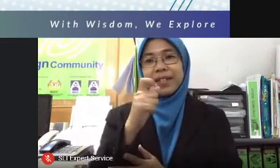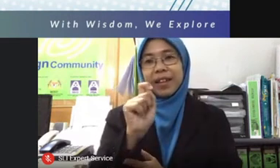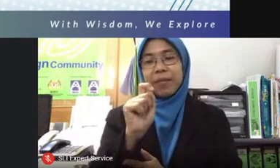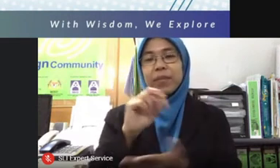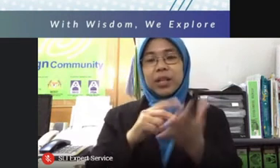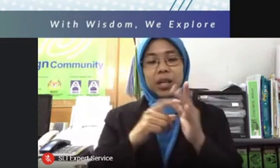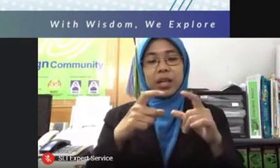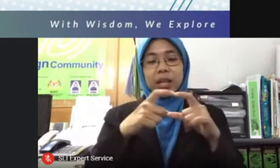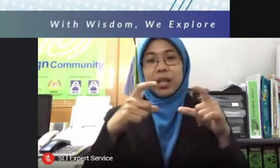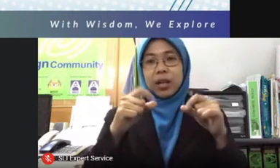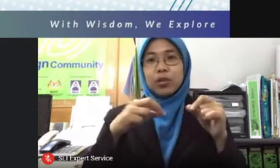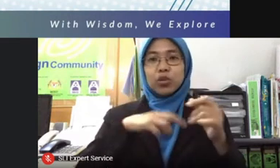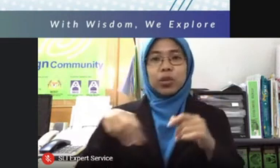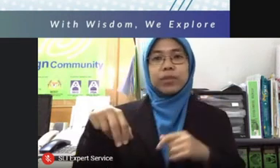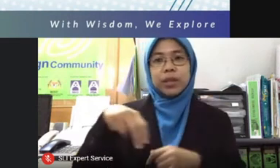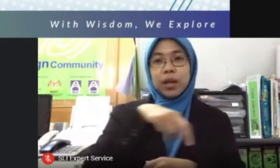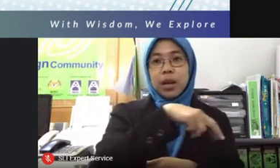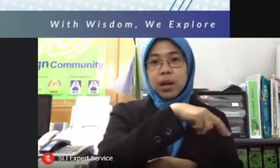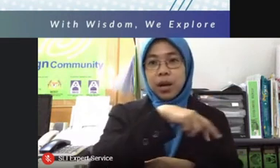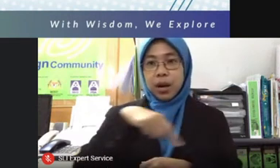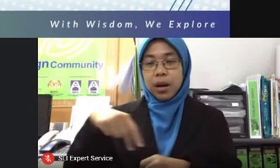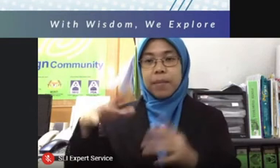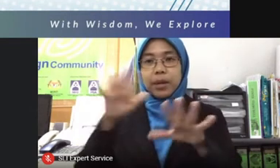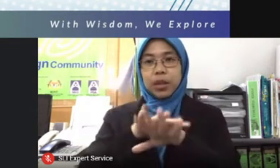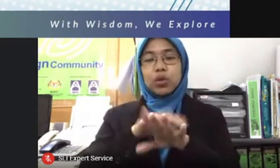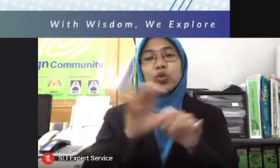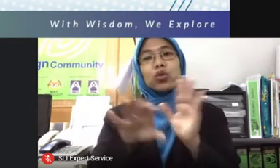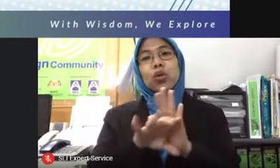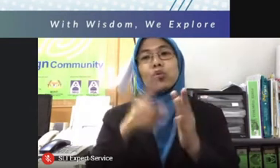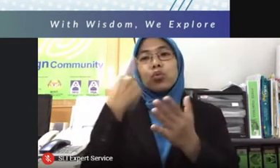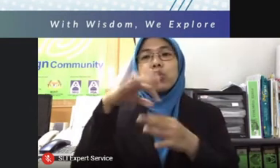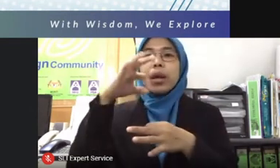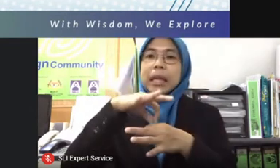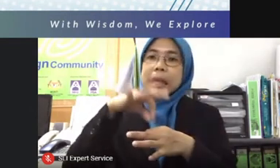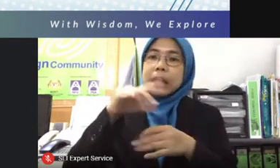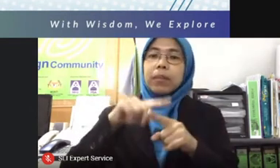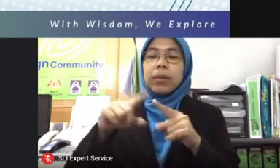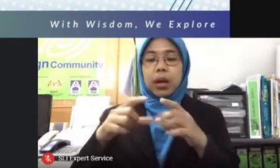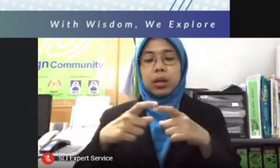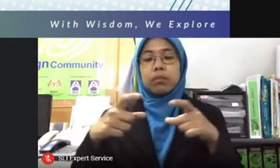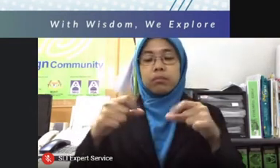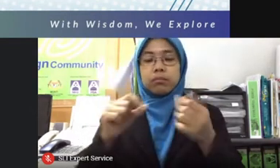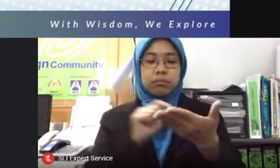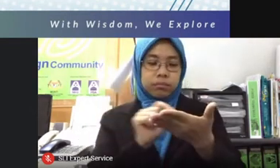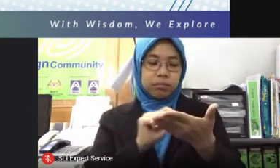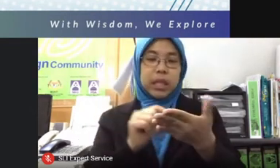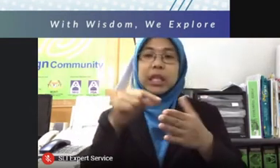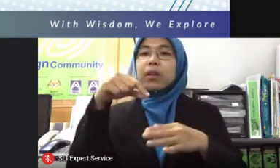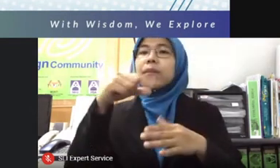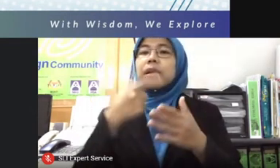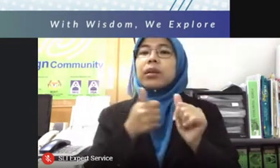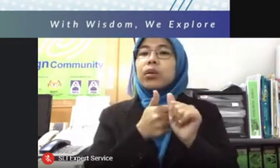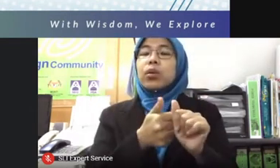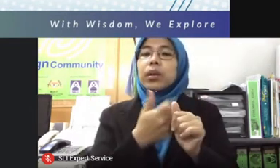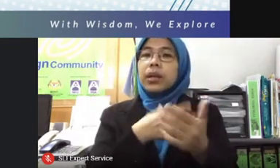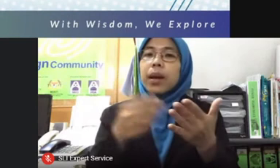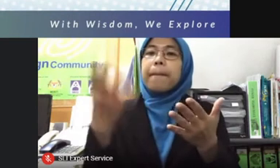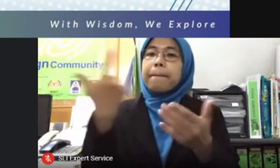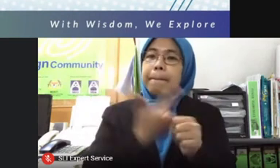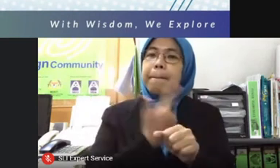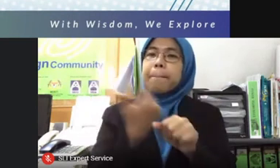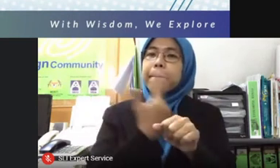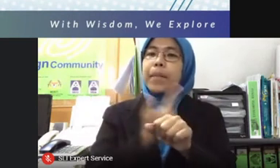perlu berjalan banyak dalam contoh majlis-majlis high tea dan sebagainya eh. Dan juga baca skrip berulang-ulang, rehearsal eh.